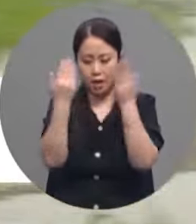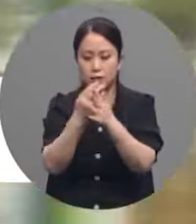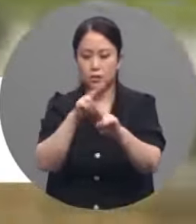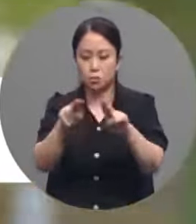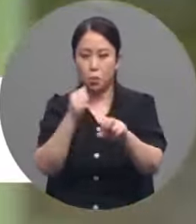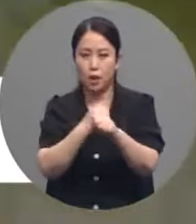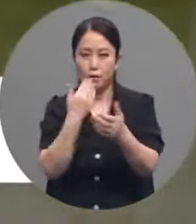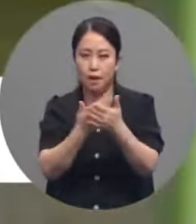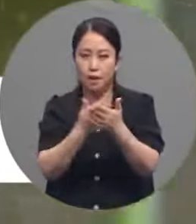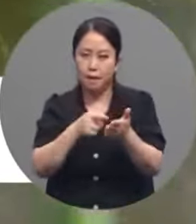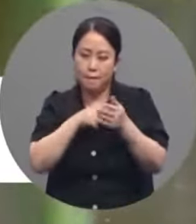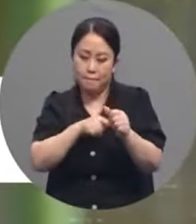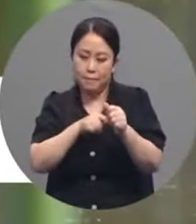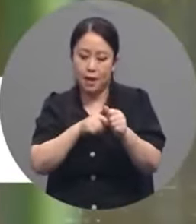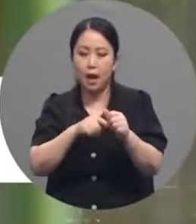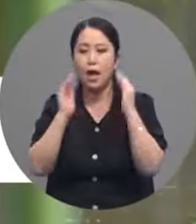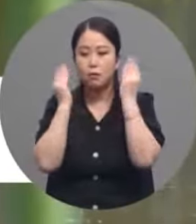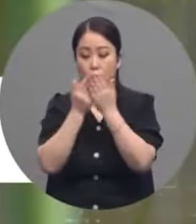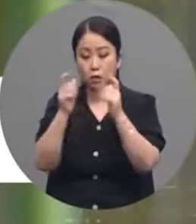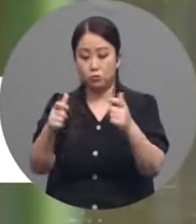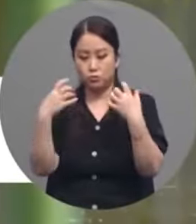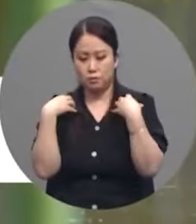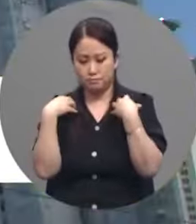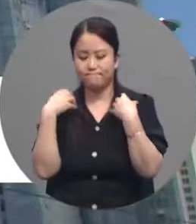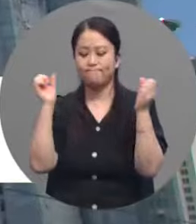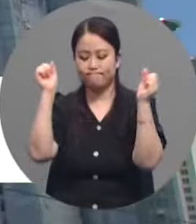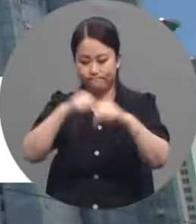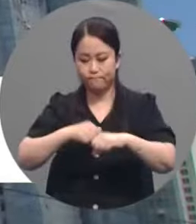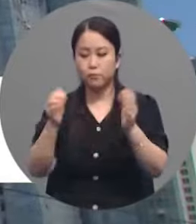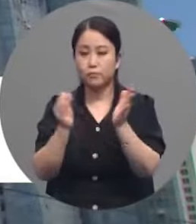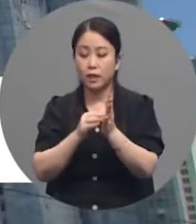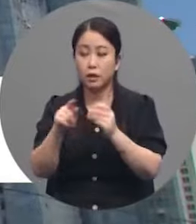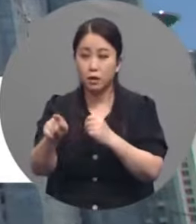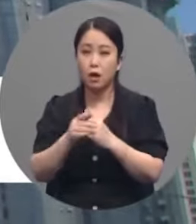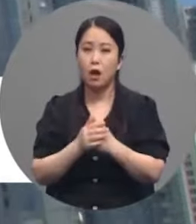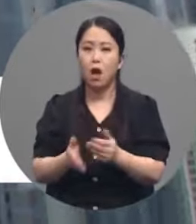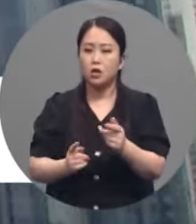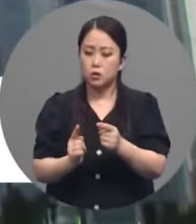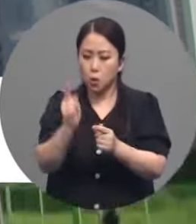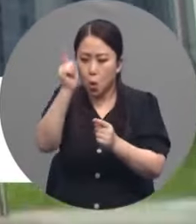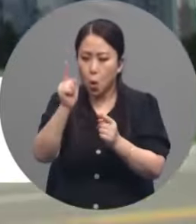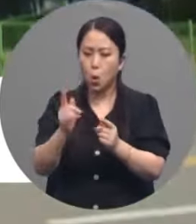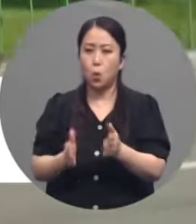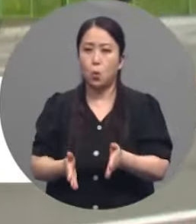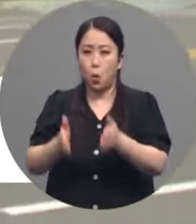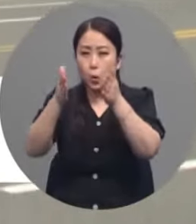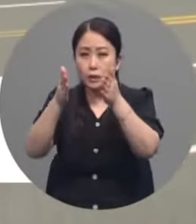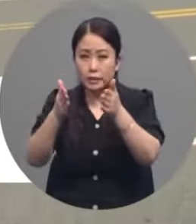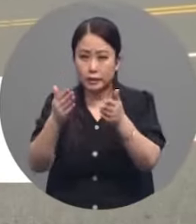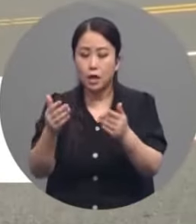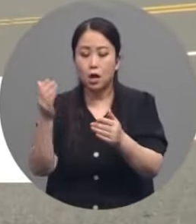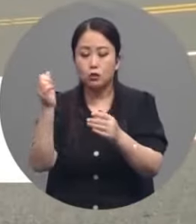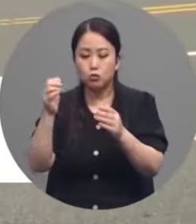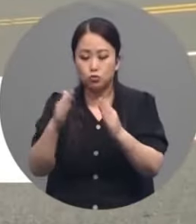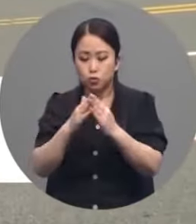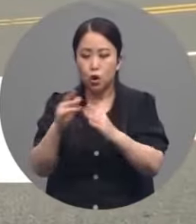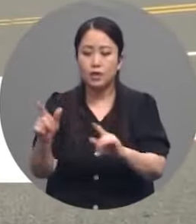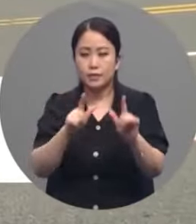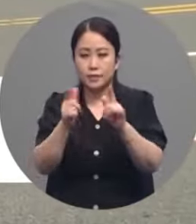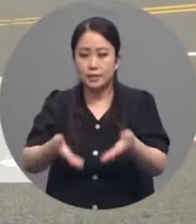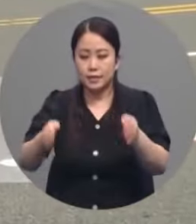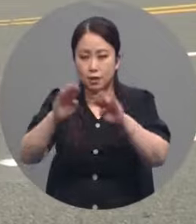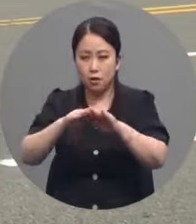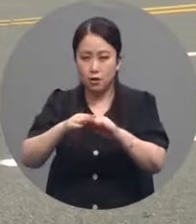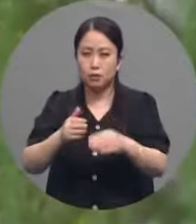끝에 이를 수리했다고 밝혔습니다. 해당 부지의 초고층 주거시설 개발 사업이 추진되면서 인근 주민들의